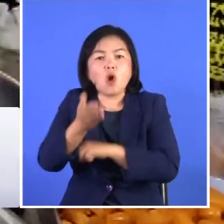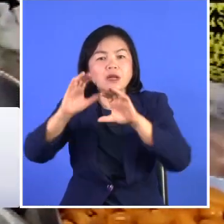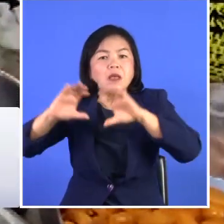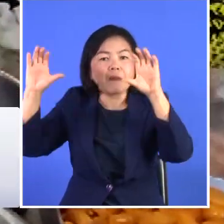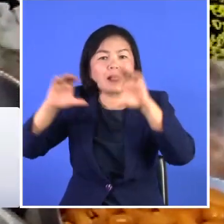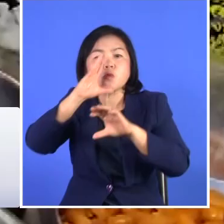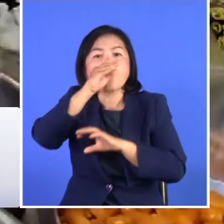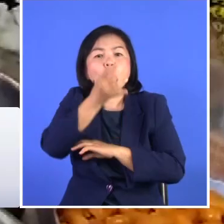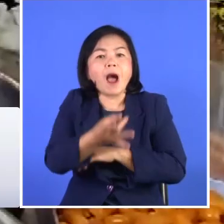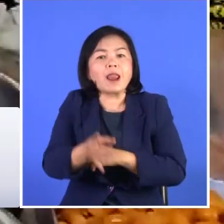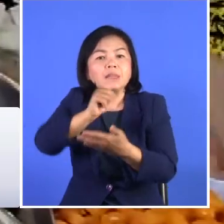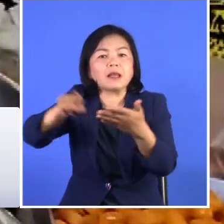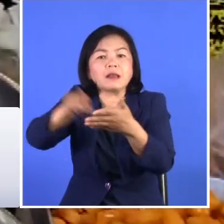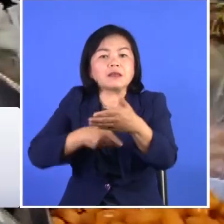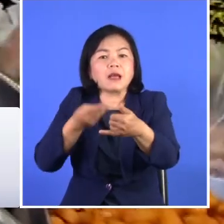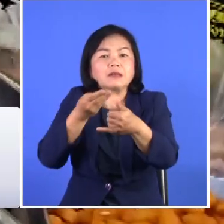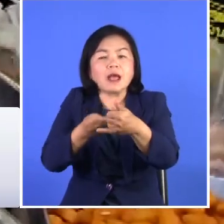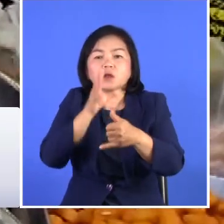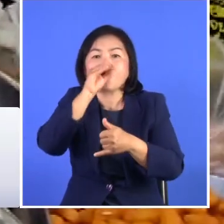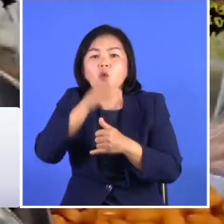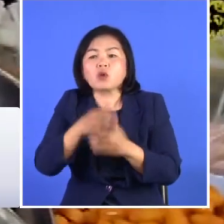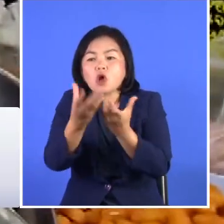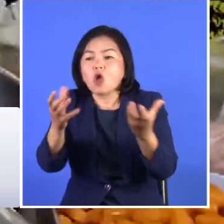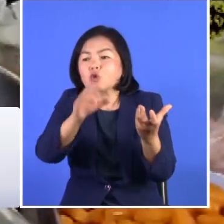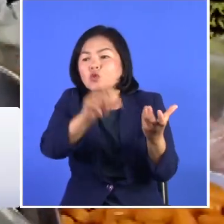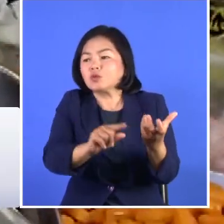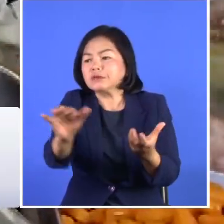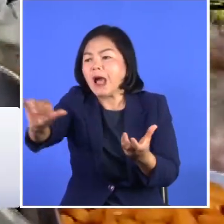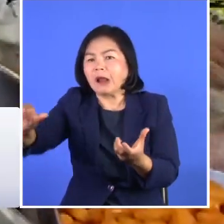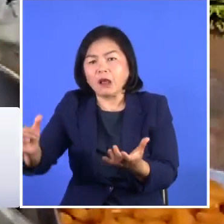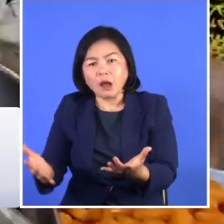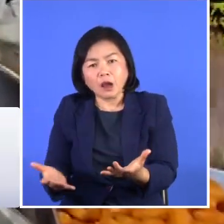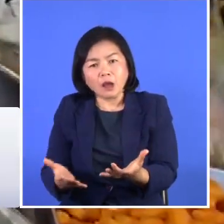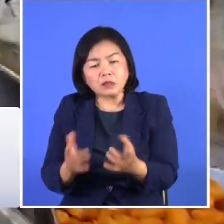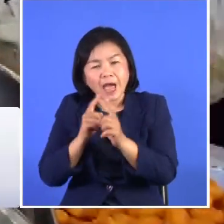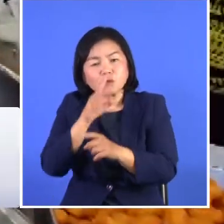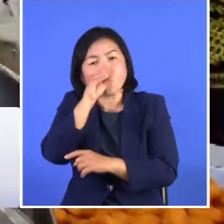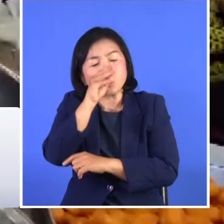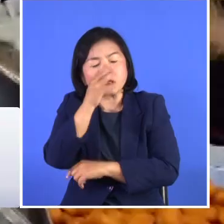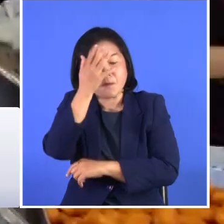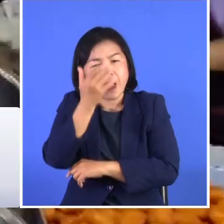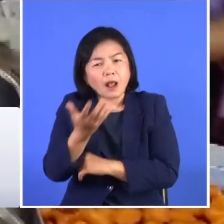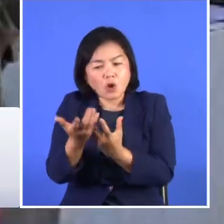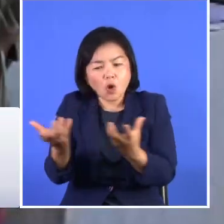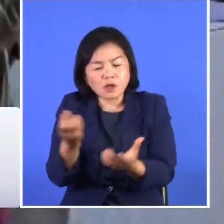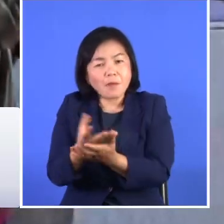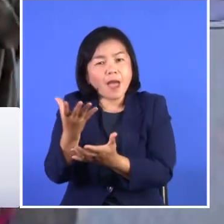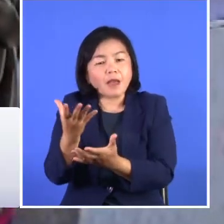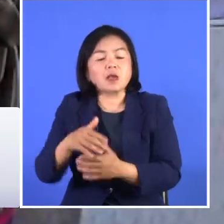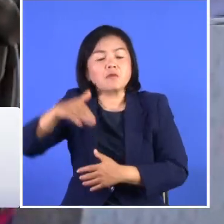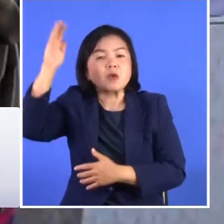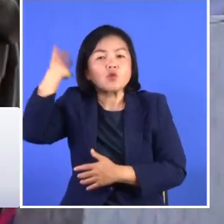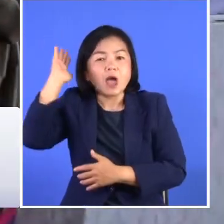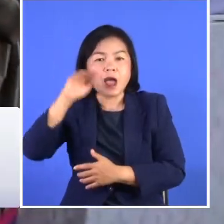นี่ไปถึงรัฐบาลนะฮะ บอกว่าจะลดราคาสินค้าลงอ่ะลดหน่อยตามสัญญาได้ไหม นี่นะฮะลองฟังดูหน่อยนะฮะพี่สมชายบ่นอุบ